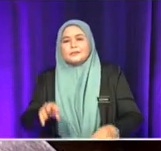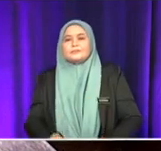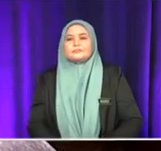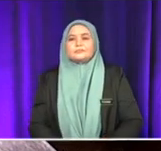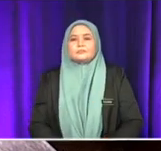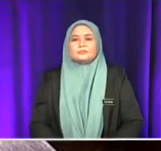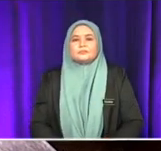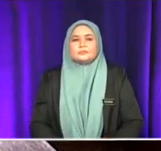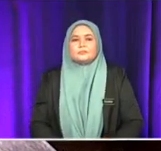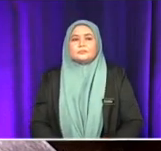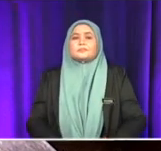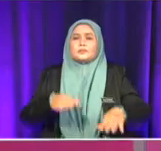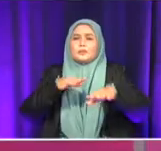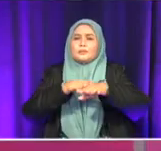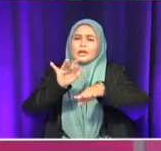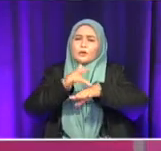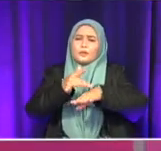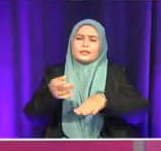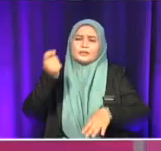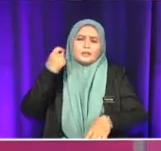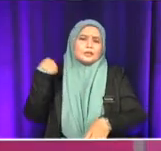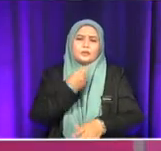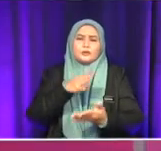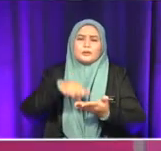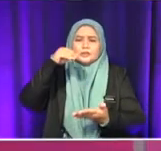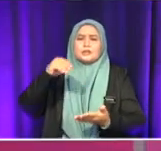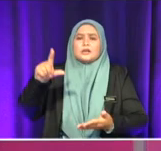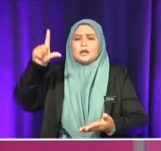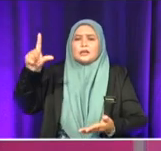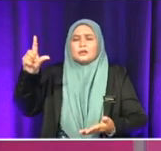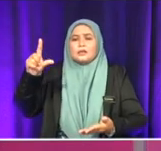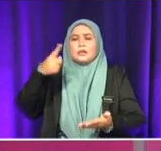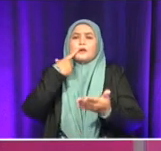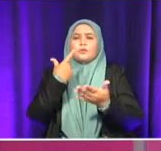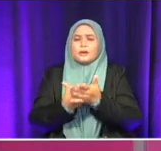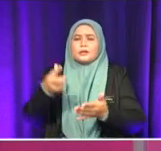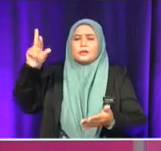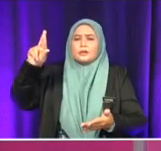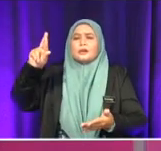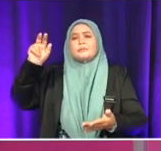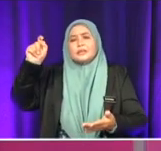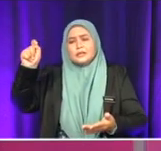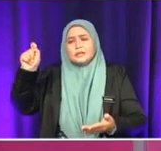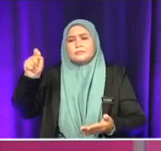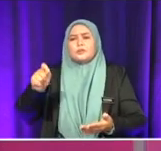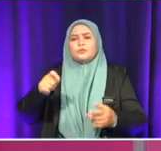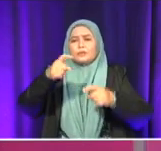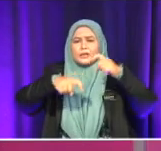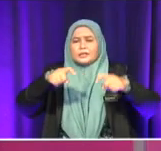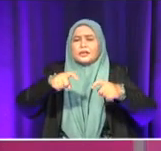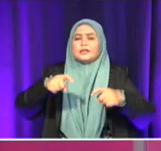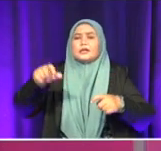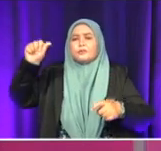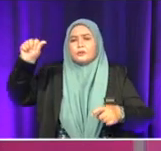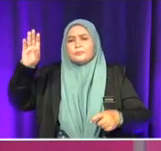Oke pada awal tadi kita udah belajar laporan Rahman Thalib dan belajar kajian Aminuddin Baqi kita udah belajar